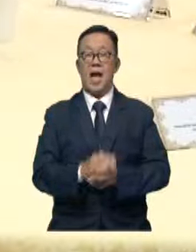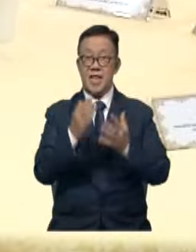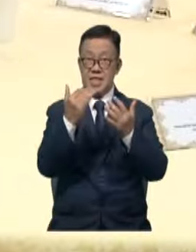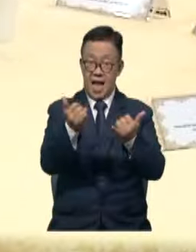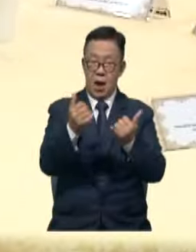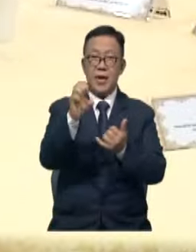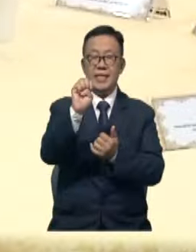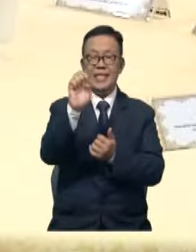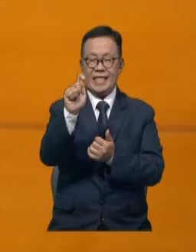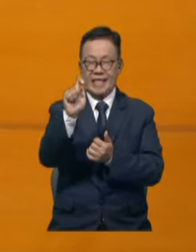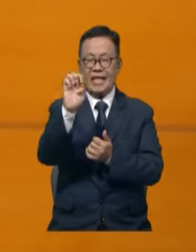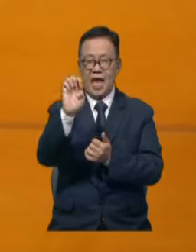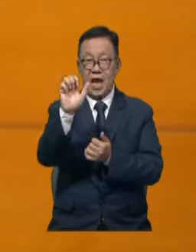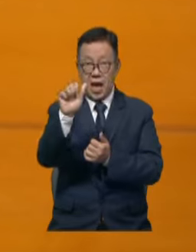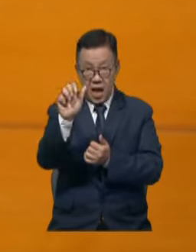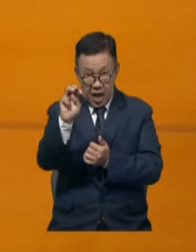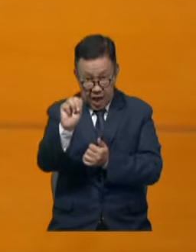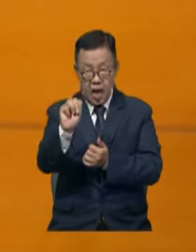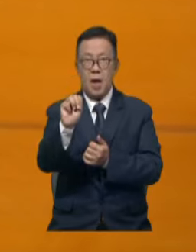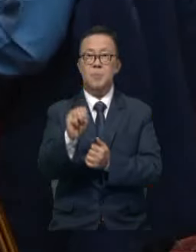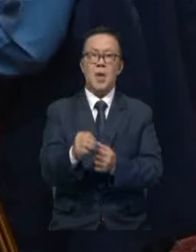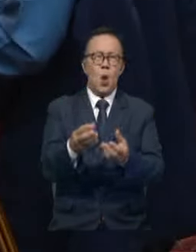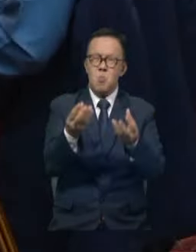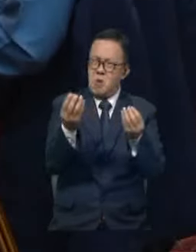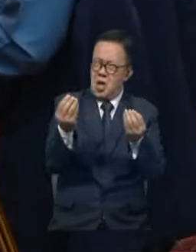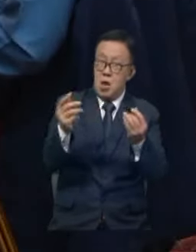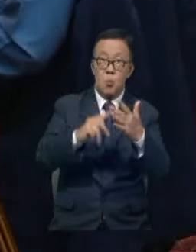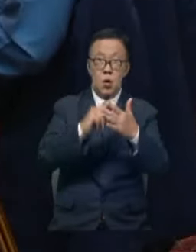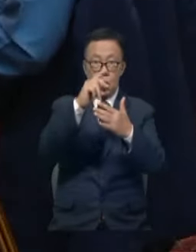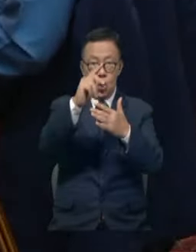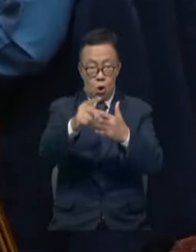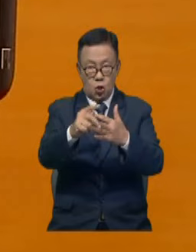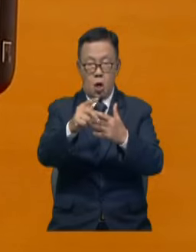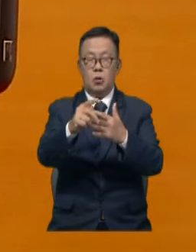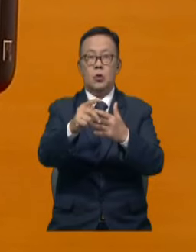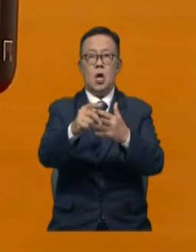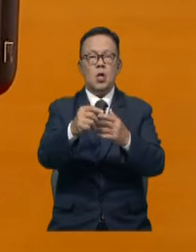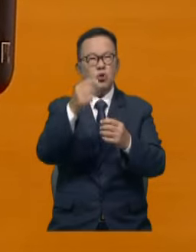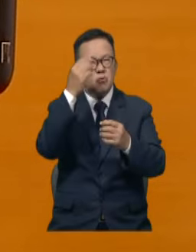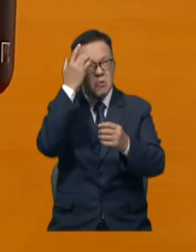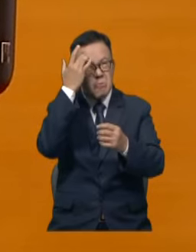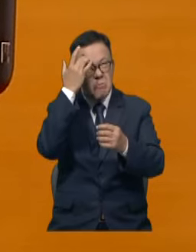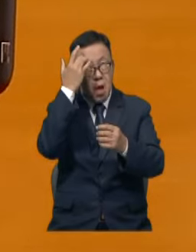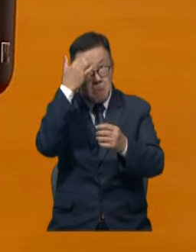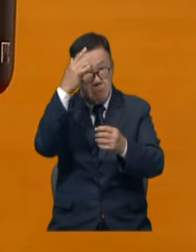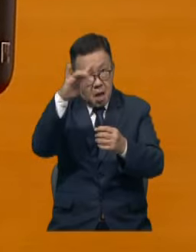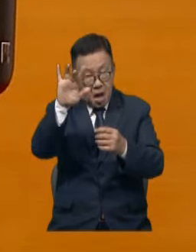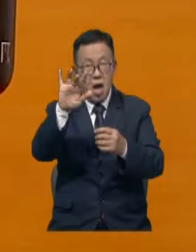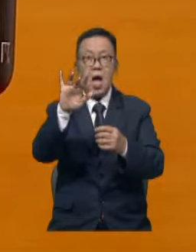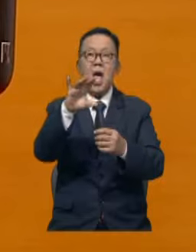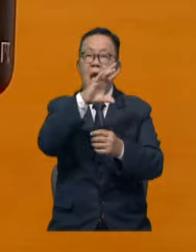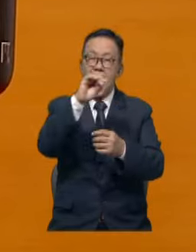Bidang STEAM melengkapkan pelajar berkemahiran dan berpengetahuan serta memupuk kreativiti, pemikiran kritis dan